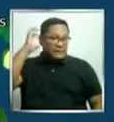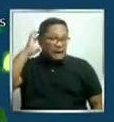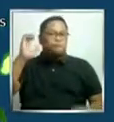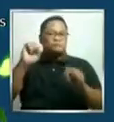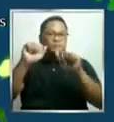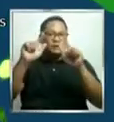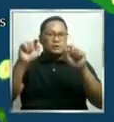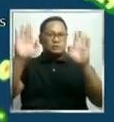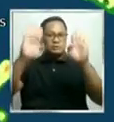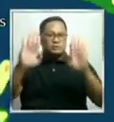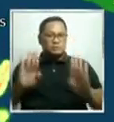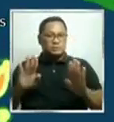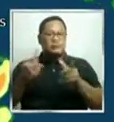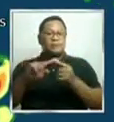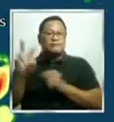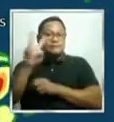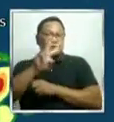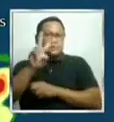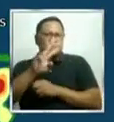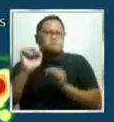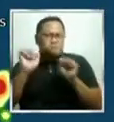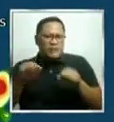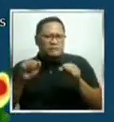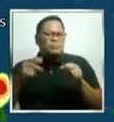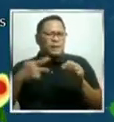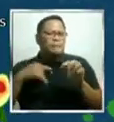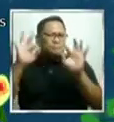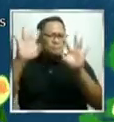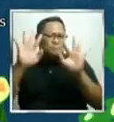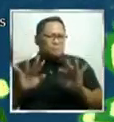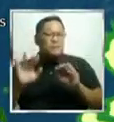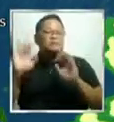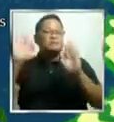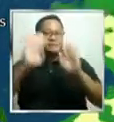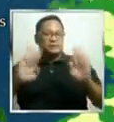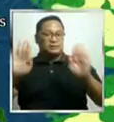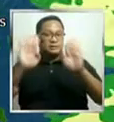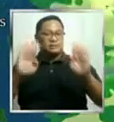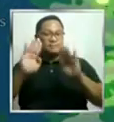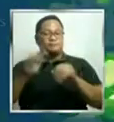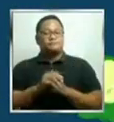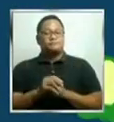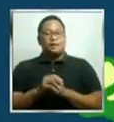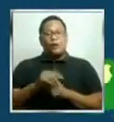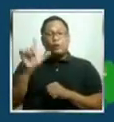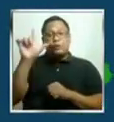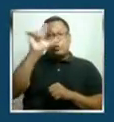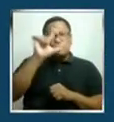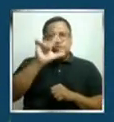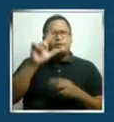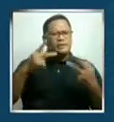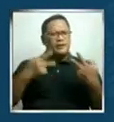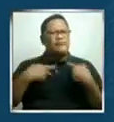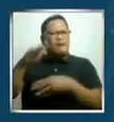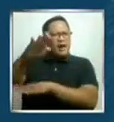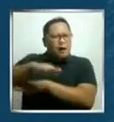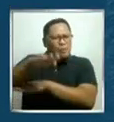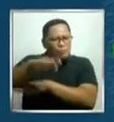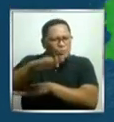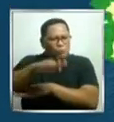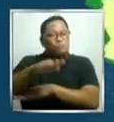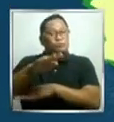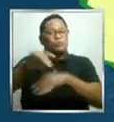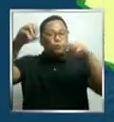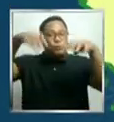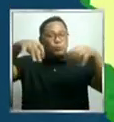yan, at sa Visayas naman, eh posibleng maulan araw ng Linggo. Sa Luzon naman, may mga thunderstorm pa rin tuwing hapon dyan sa